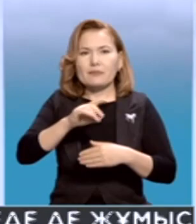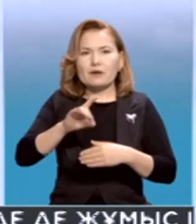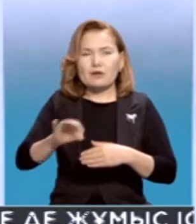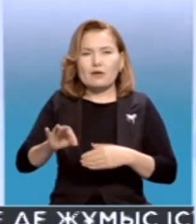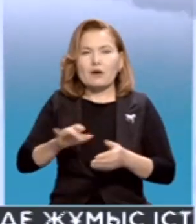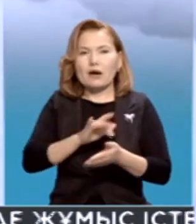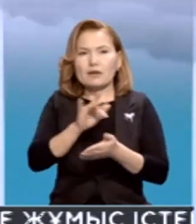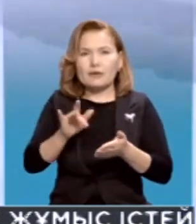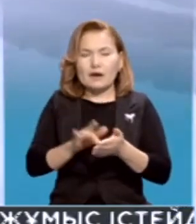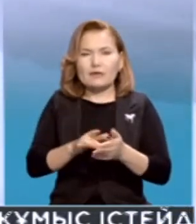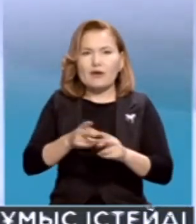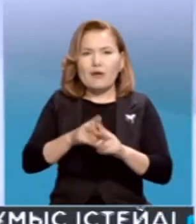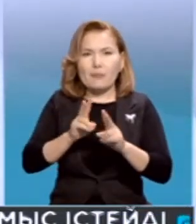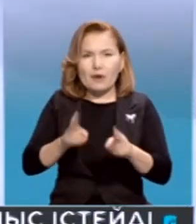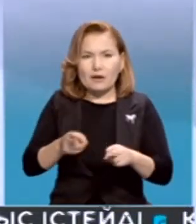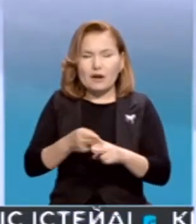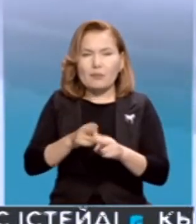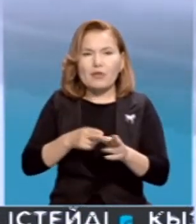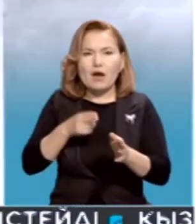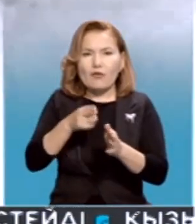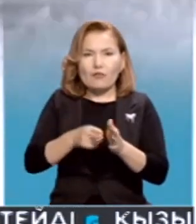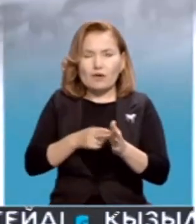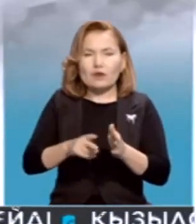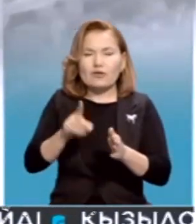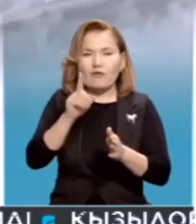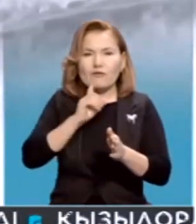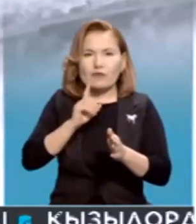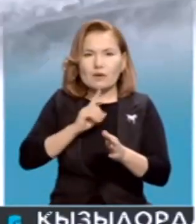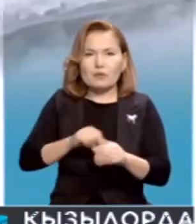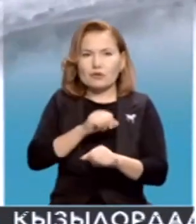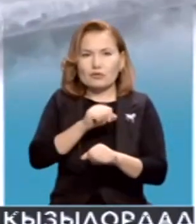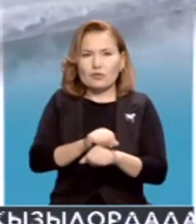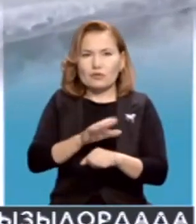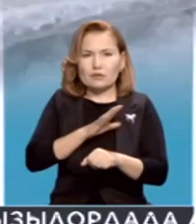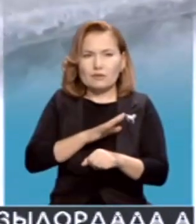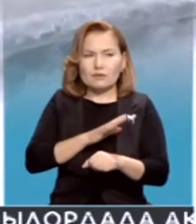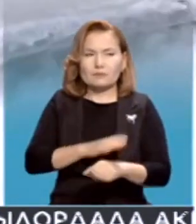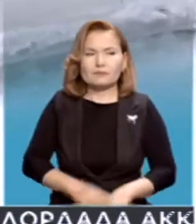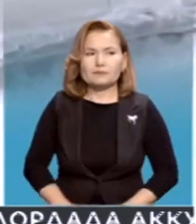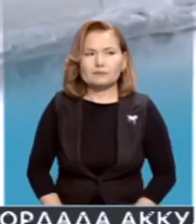қаласының темір жол вокзалы пойыздарды сапарға аттандыруды уақытша тоқтата тұрмақ.